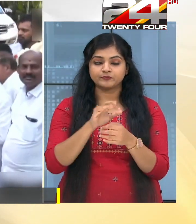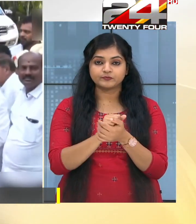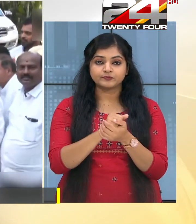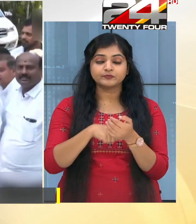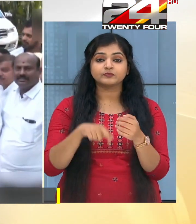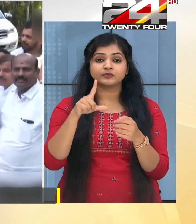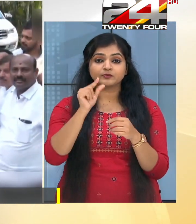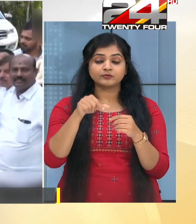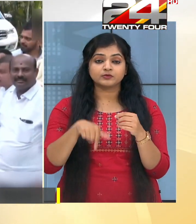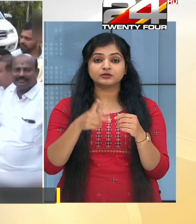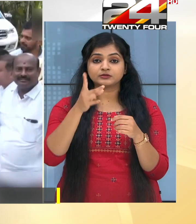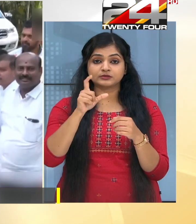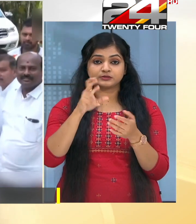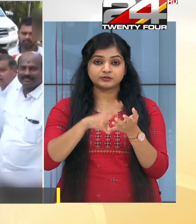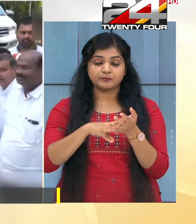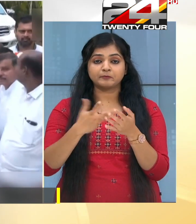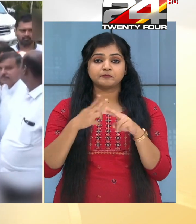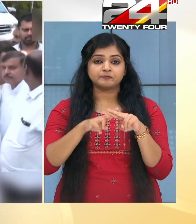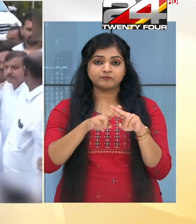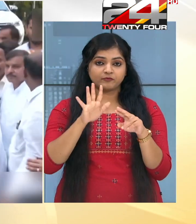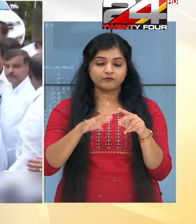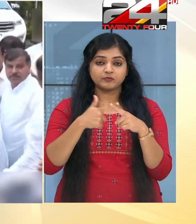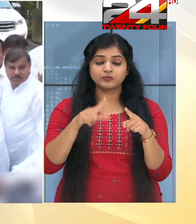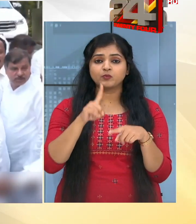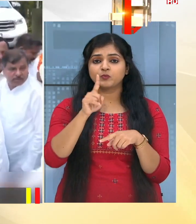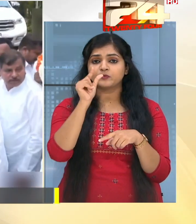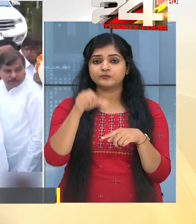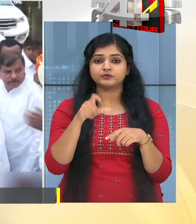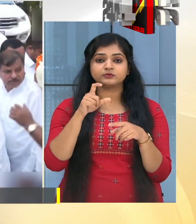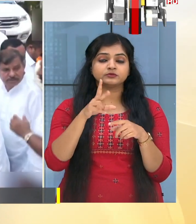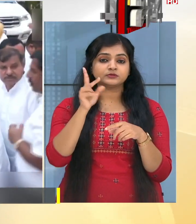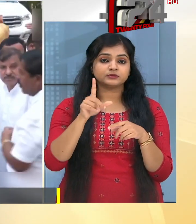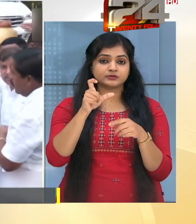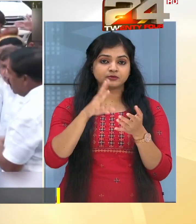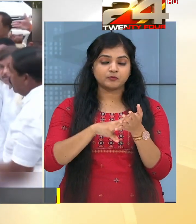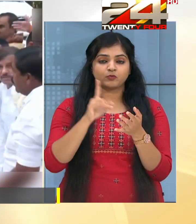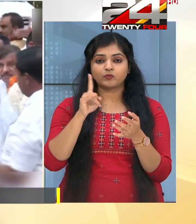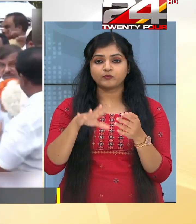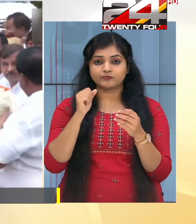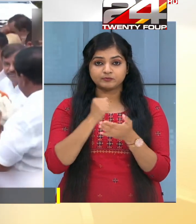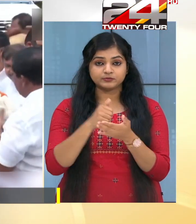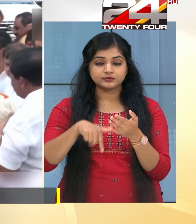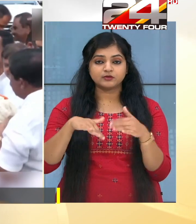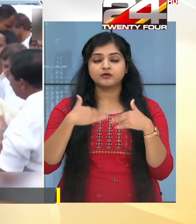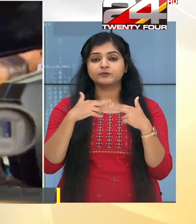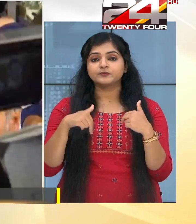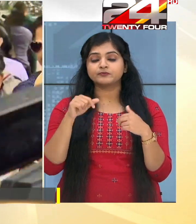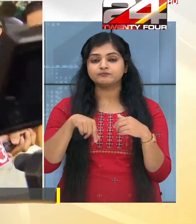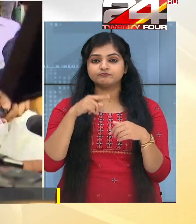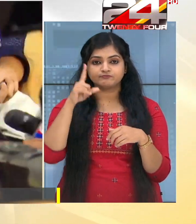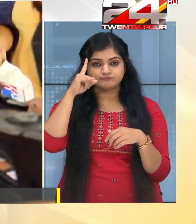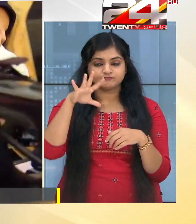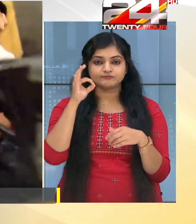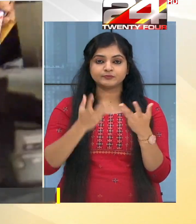ബി പാട്ടീലിനെ ഉപമുഖ്യമന്ത്രിയാക്കാൻ സമ്മർദ്ദമുണ്ടെങ്കിലും ഒറ്റ ഉപമുഖ്യമന്ത്രിയെന്ന ഡി കെയുടെ കടുംപിടുത്തത്തിന് ഹൈക്കമാൻഡ് വഴങ്ങിയേക്കും. 2 വർഷം